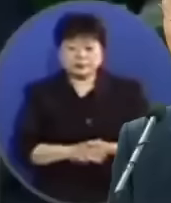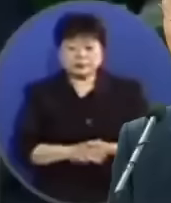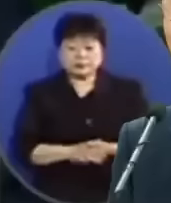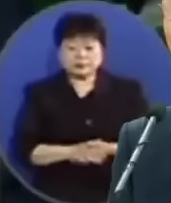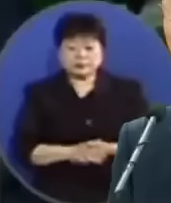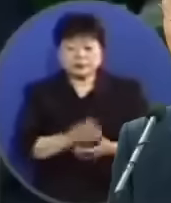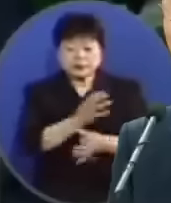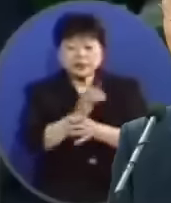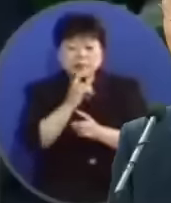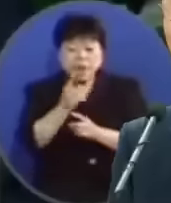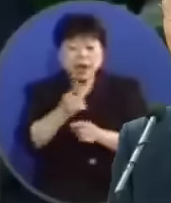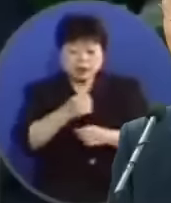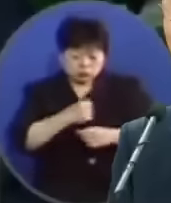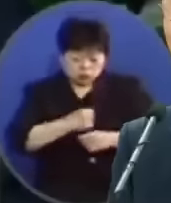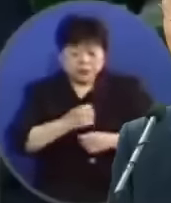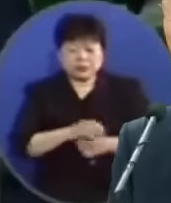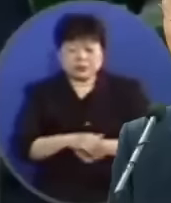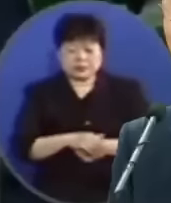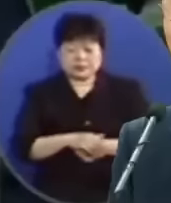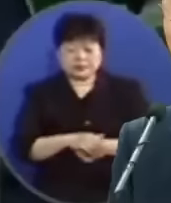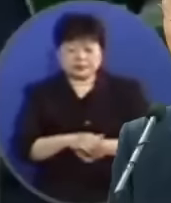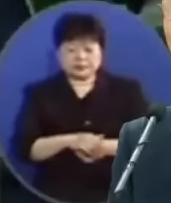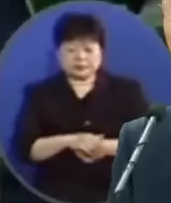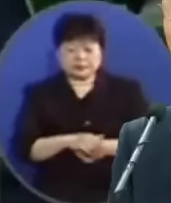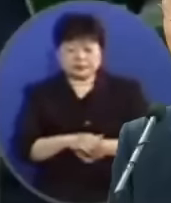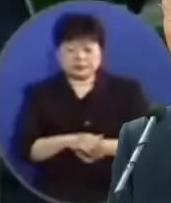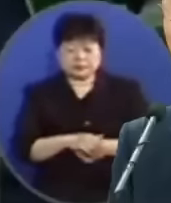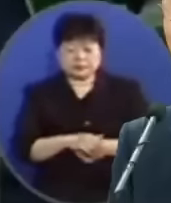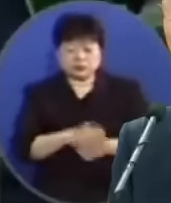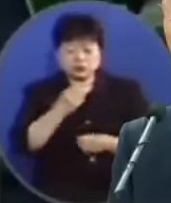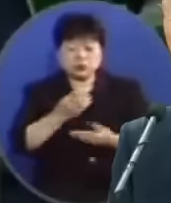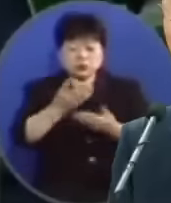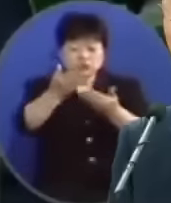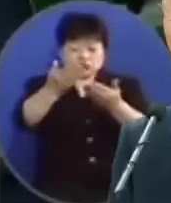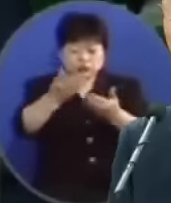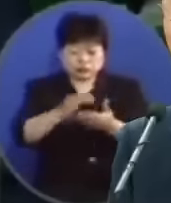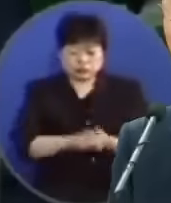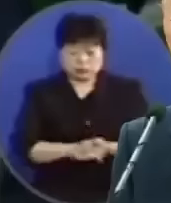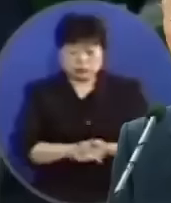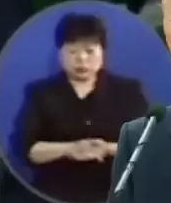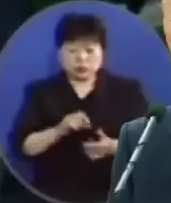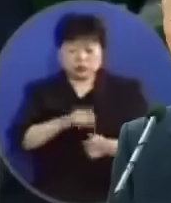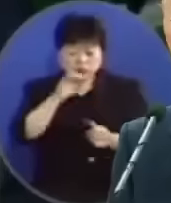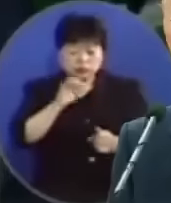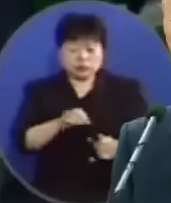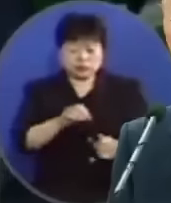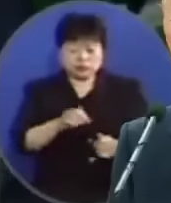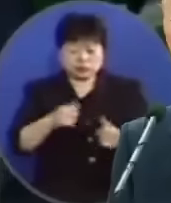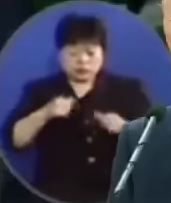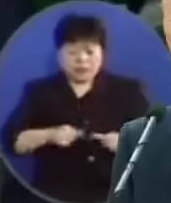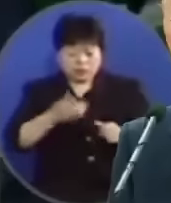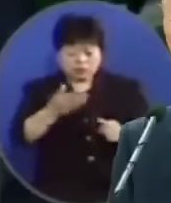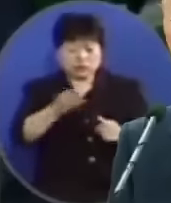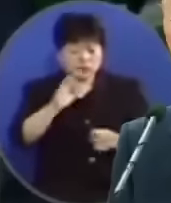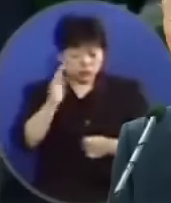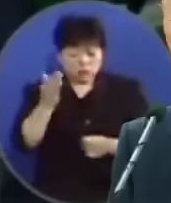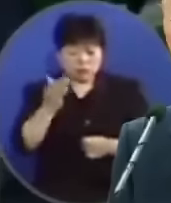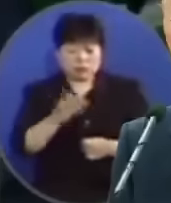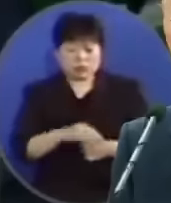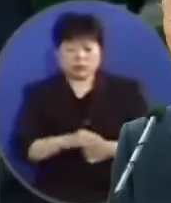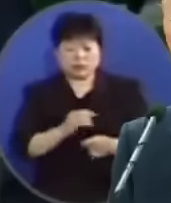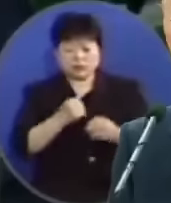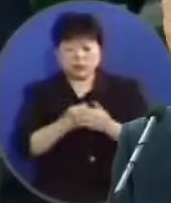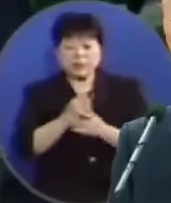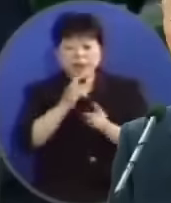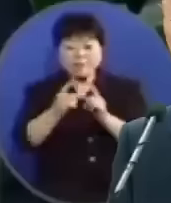그러므로 장난으로 말하는 것도 큰 축복을 가져올 수도 있고 엄청난 파괴를 가져올 수도 있는 것입니다.